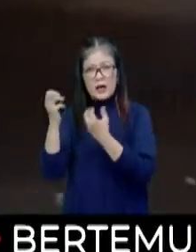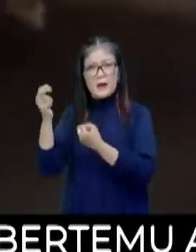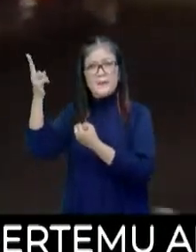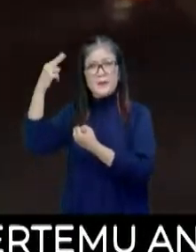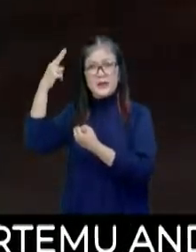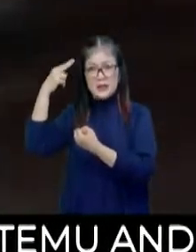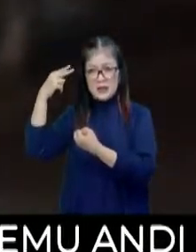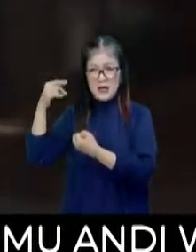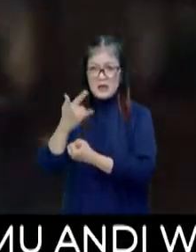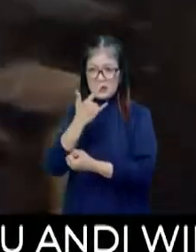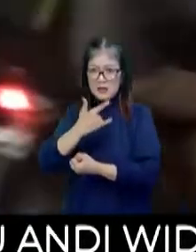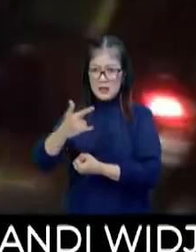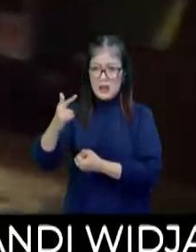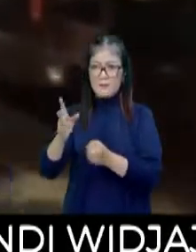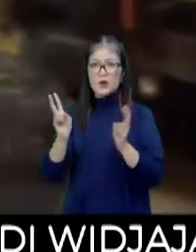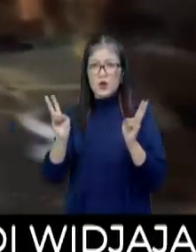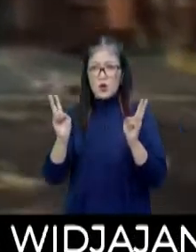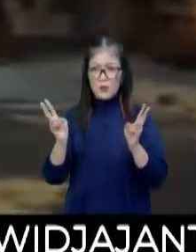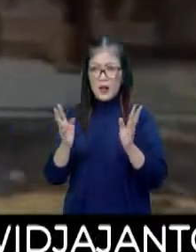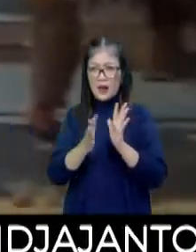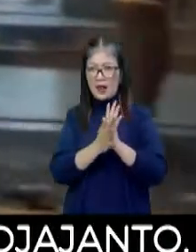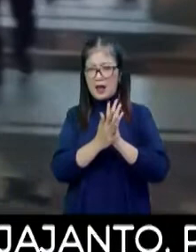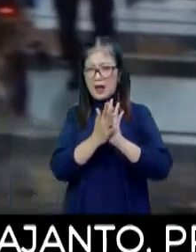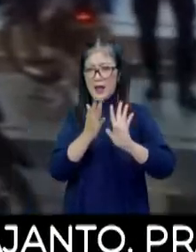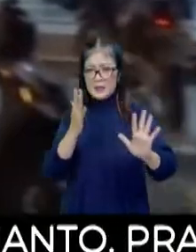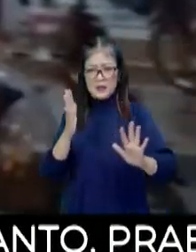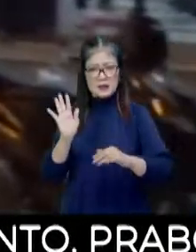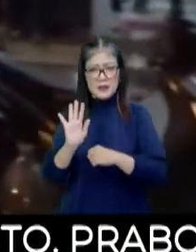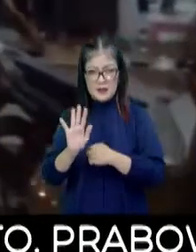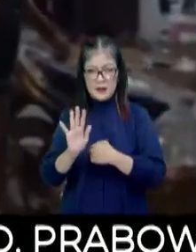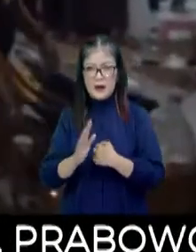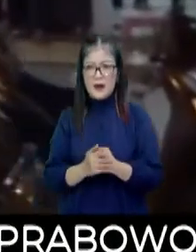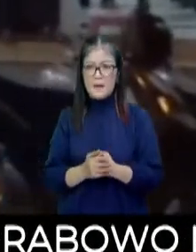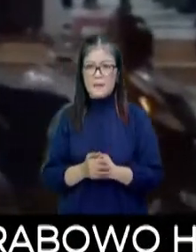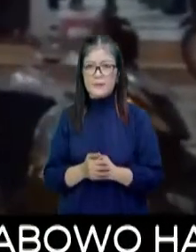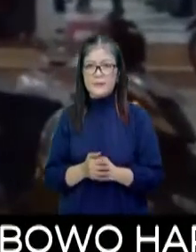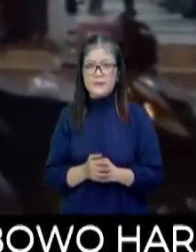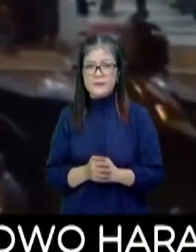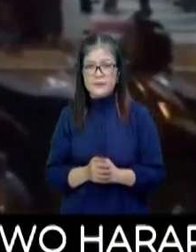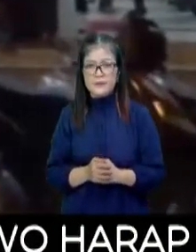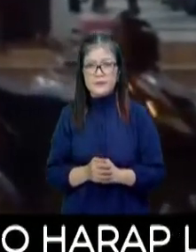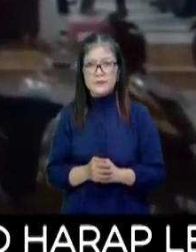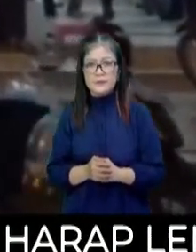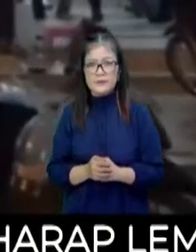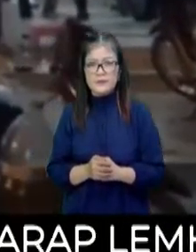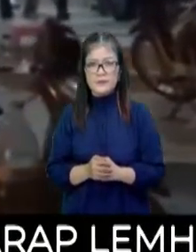goreng curah agar tidak perlu lagi antre berjam-jam. Tim Kontributor iNews melaporkan.